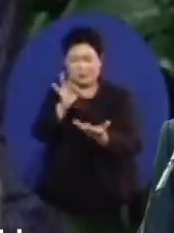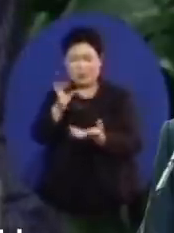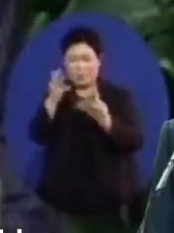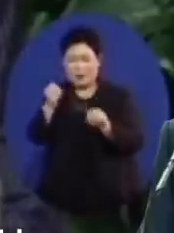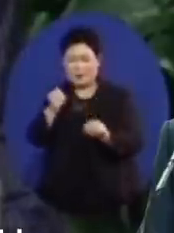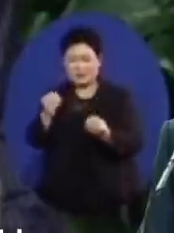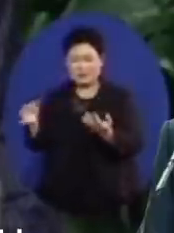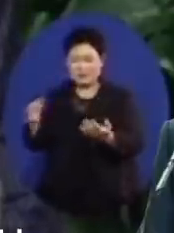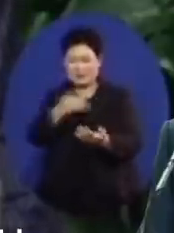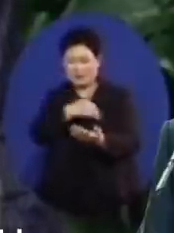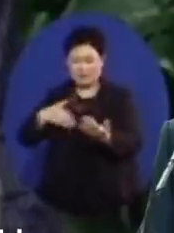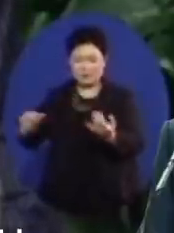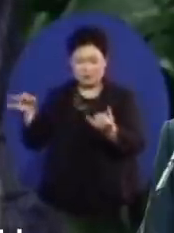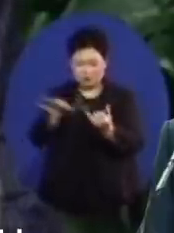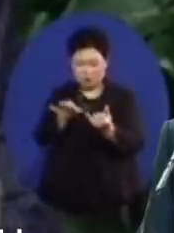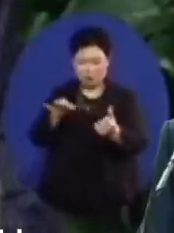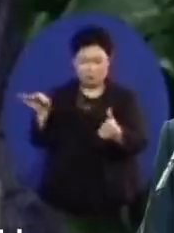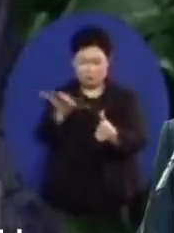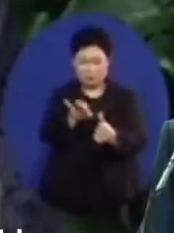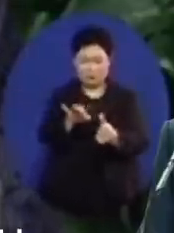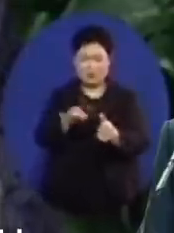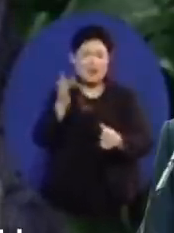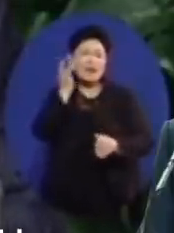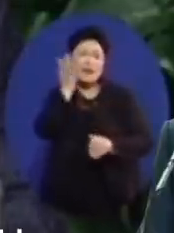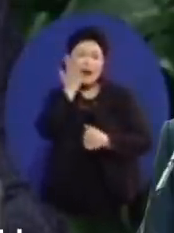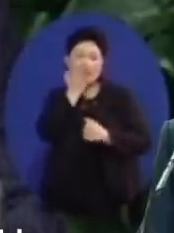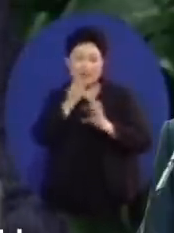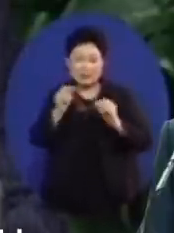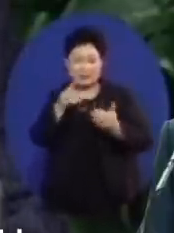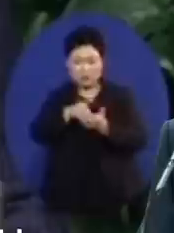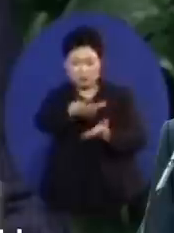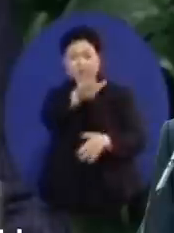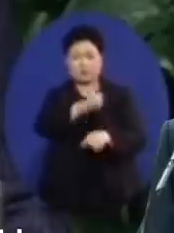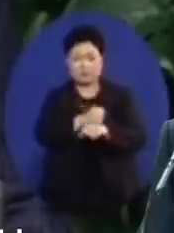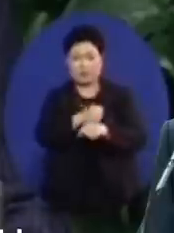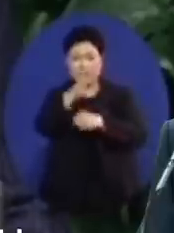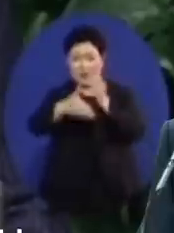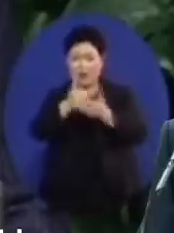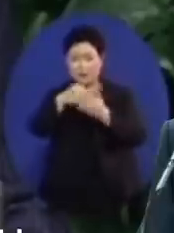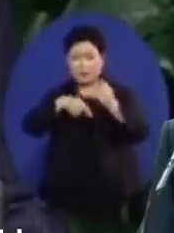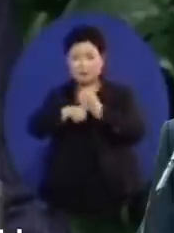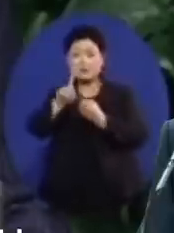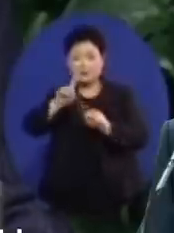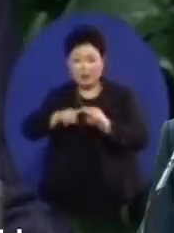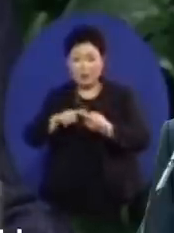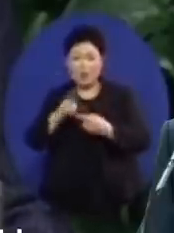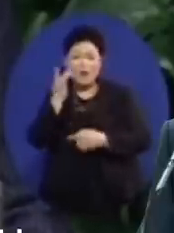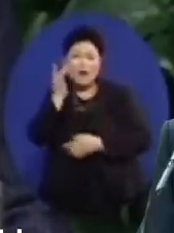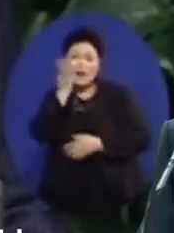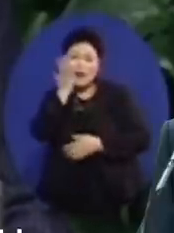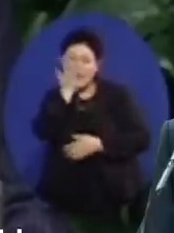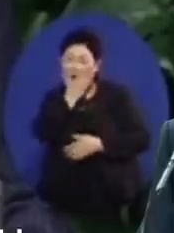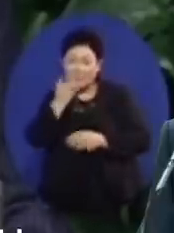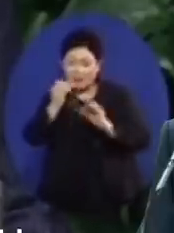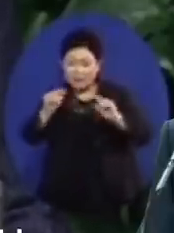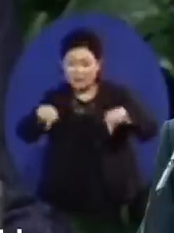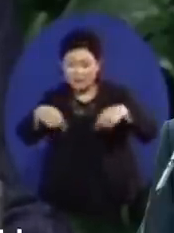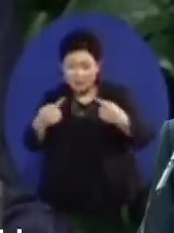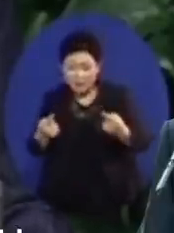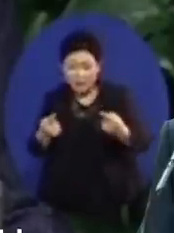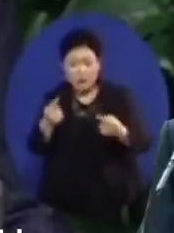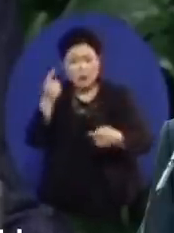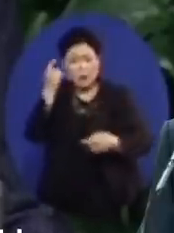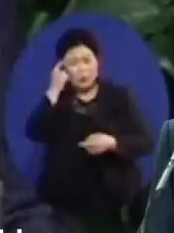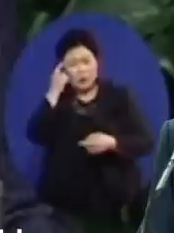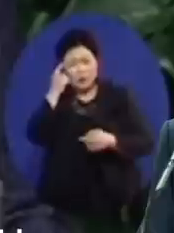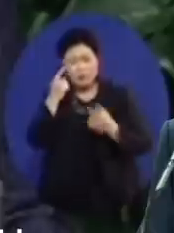다시 가나안으로 쫓아버리셨습니다. 보십시오. 하나님의 뜻을 따라서 가나안에 내려갔는데 왜 가나안에